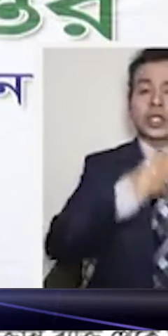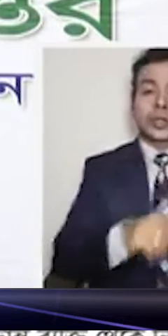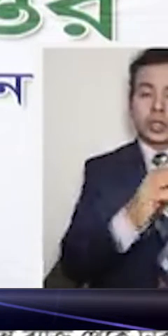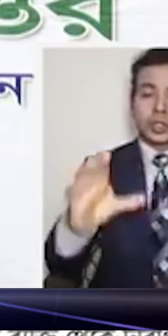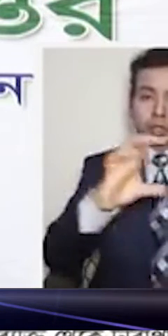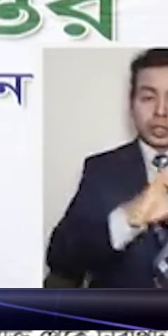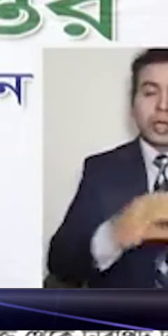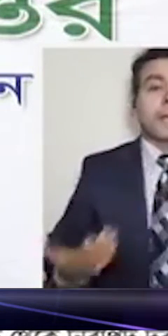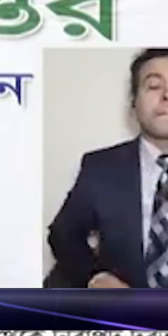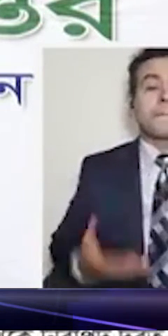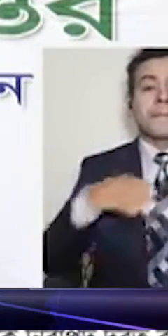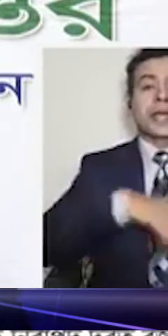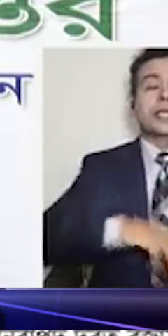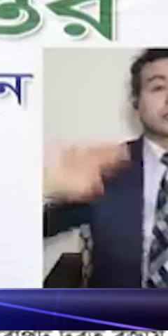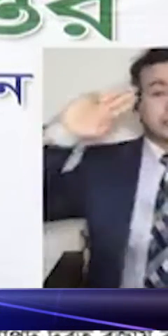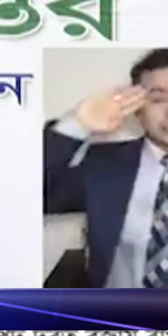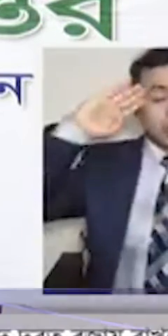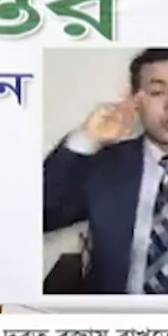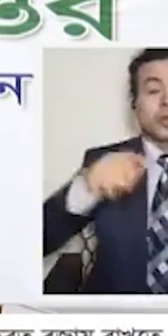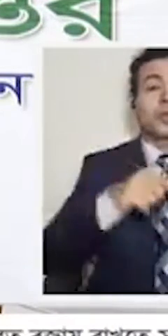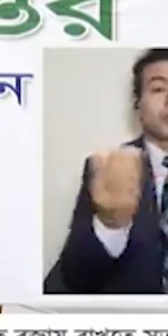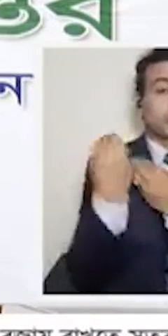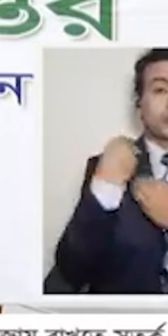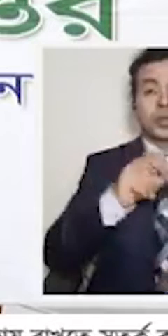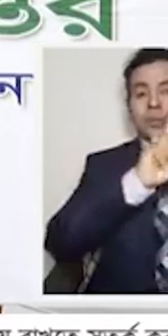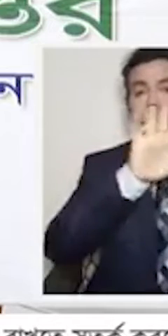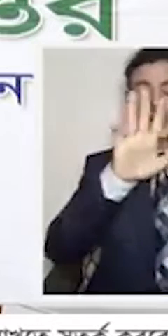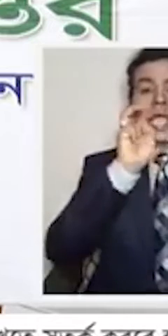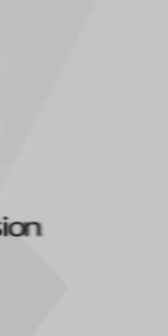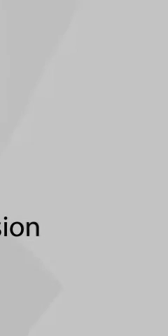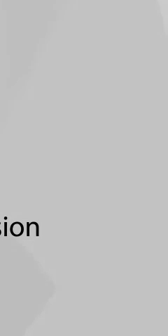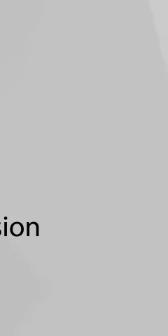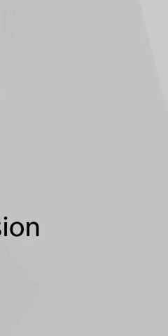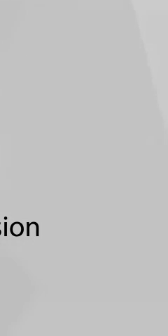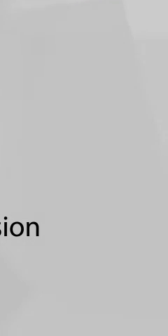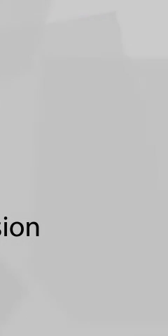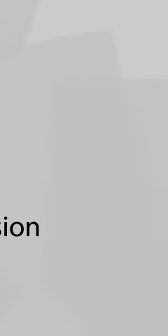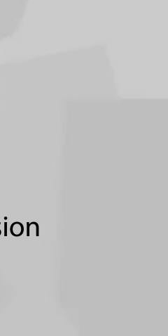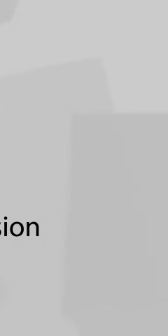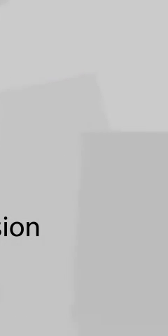119,189 জন। শনাক্তের হার 20.94%।